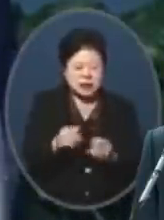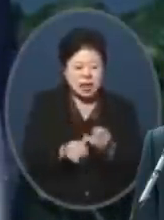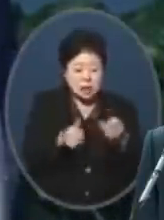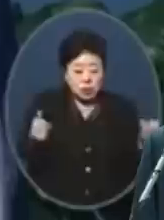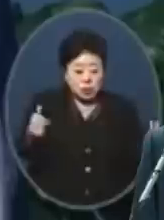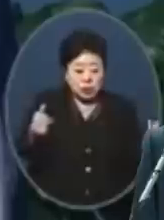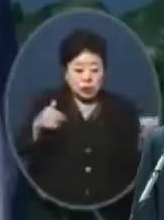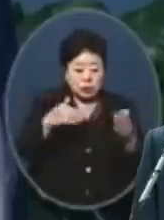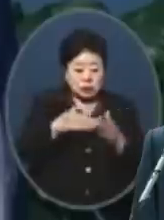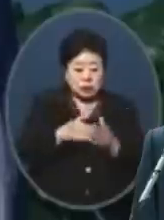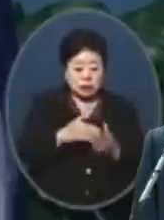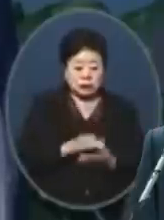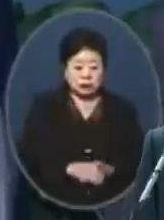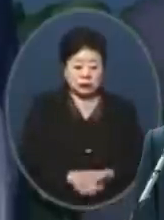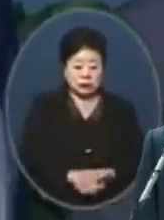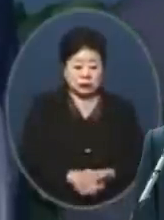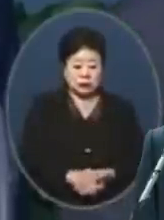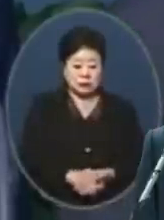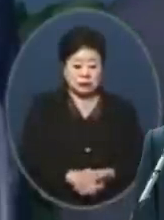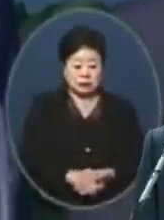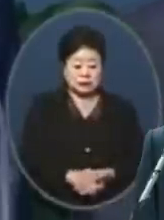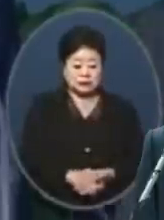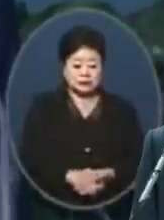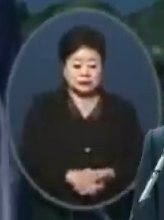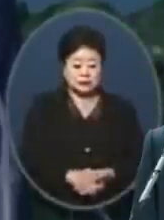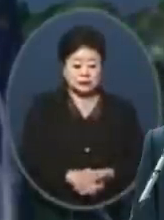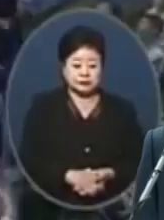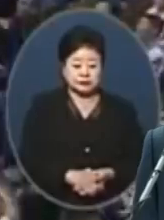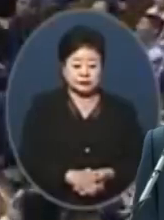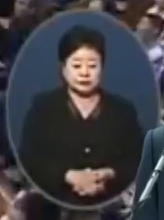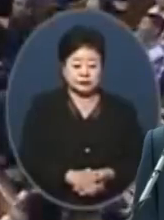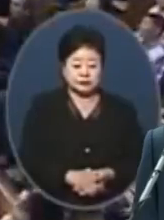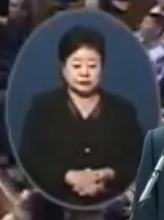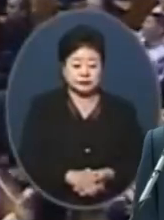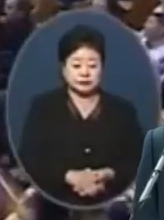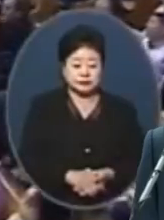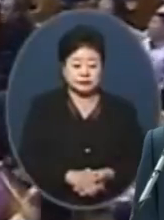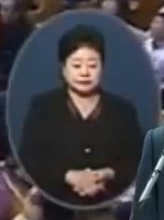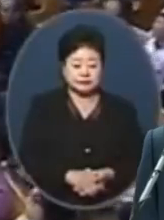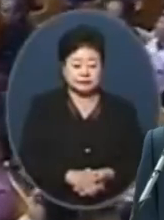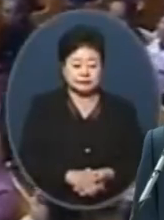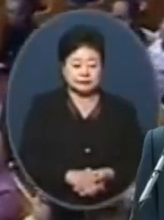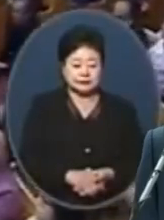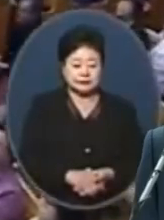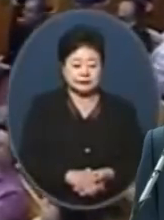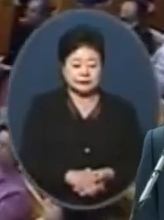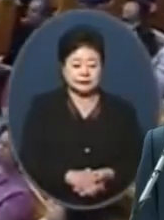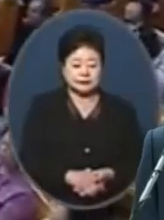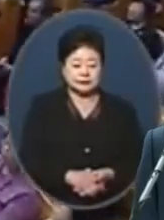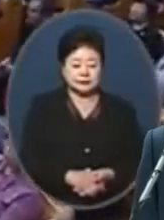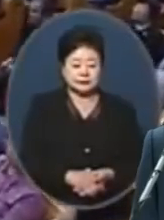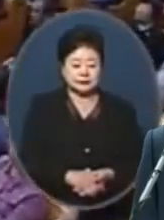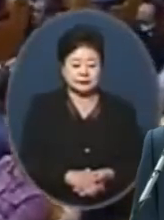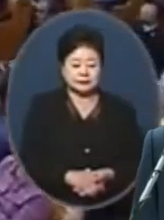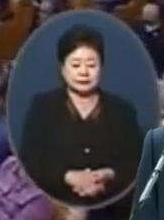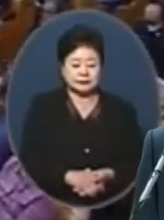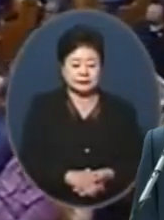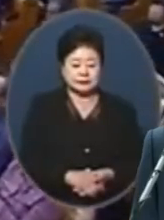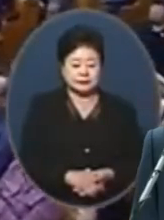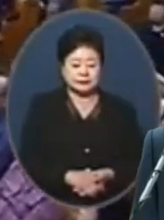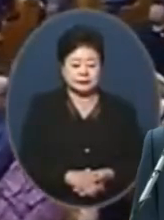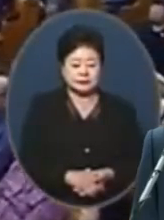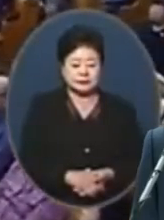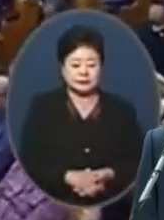이혼을 했습니다. So I just recently heard the testimony this sister was married to this man for only one year